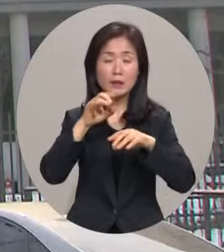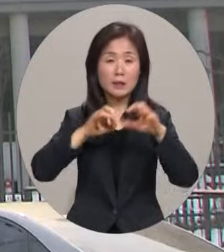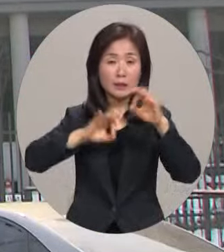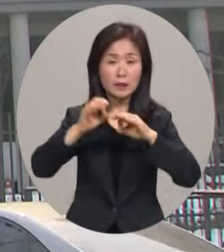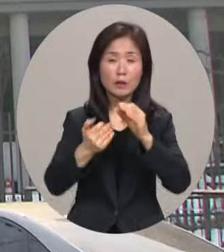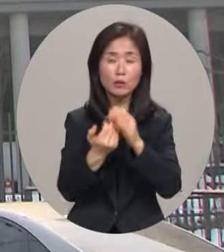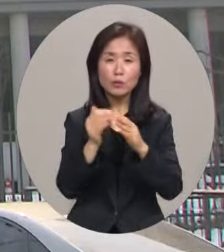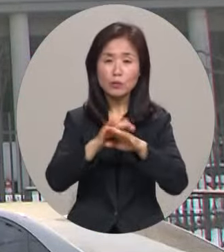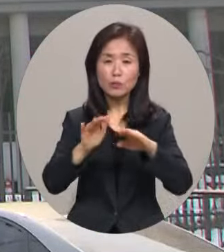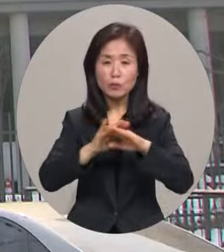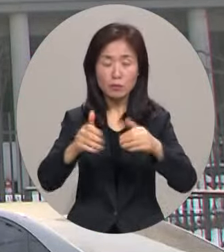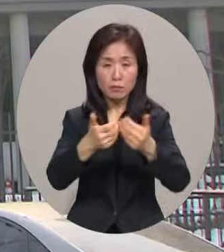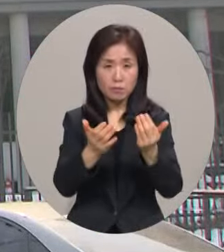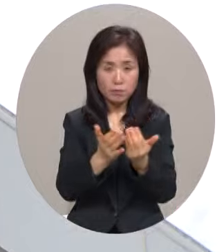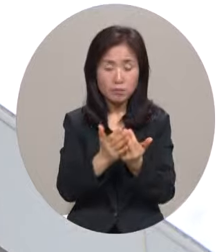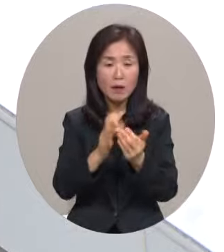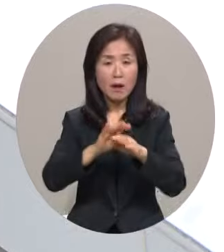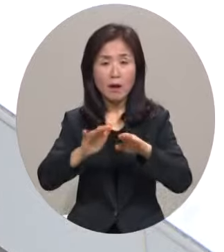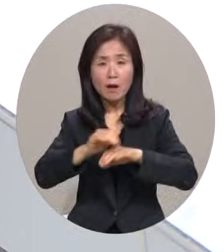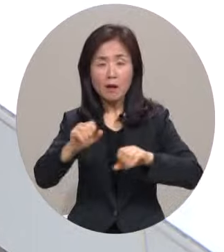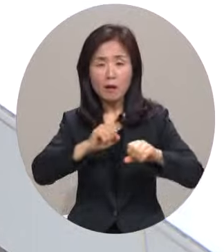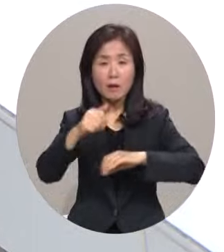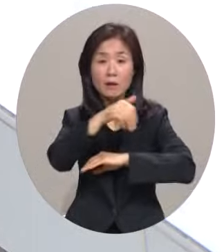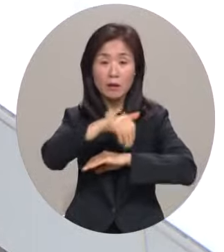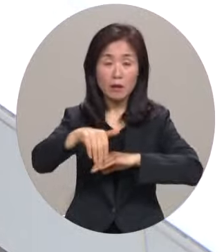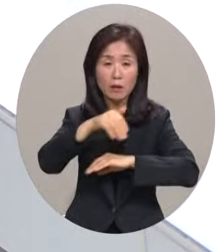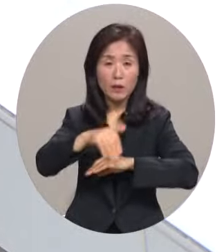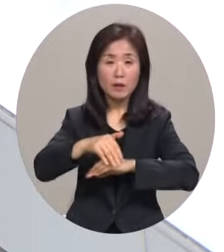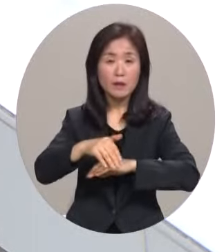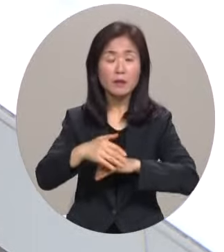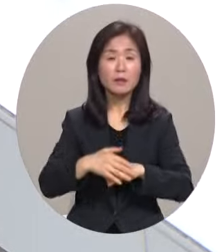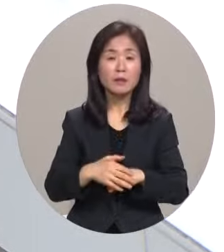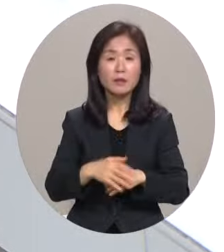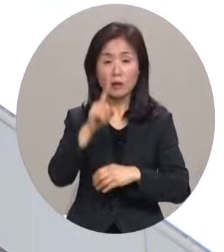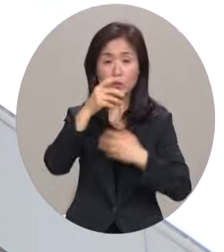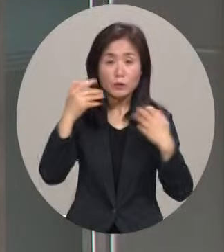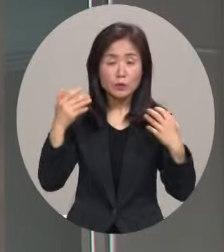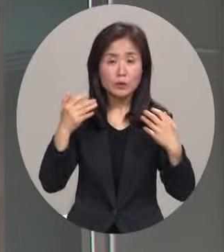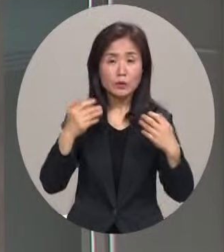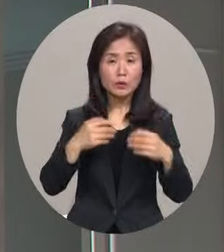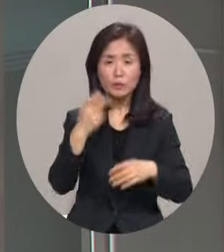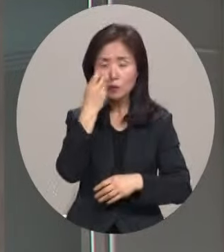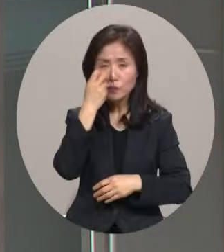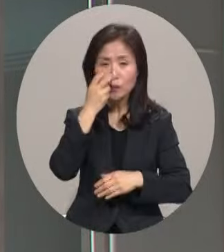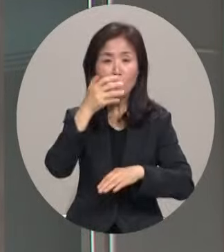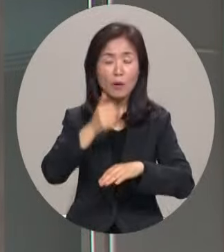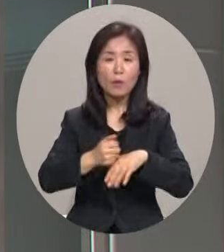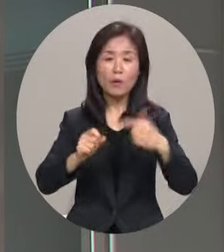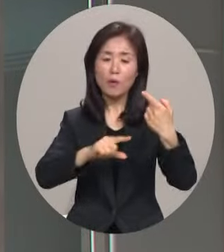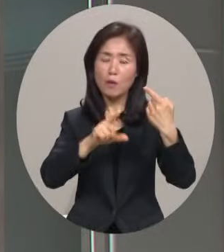달 중순까지 대학별 수요 조사를 거쳐 오는 5월 말 2025학년도 입학